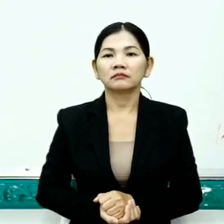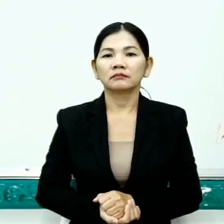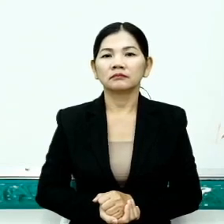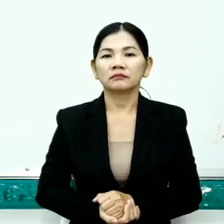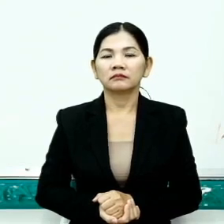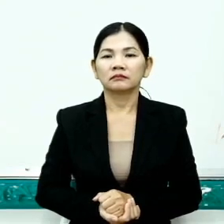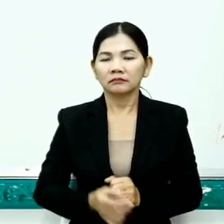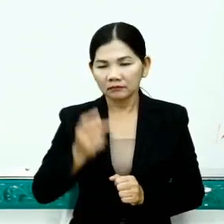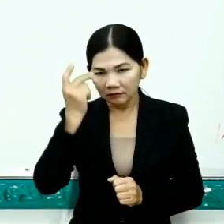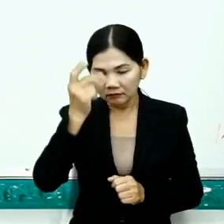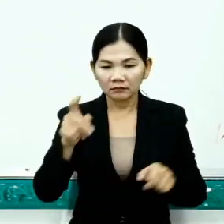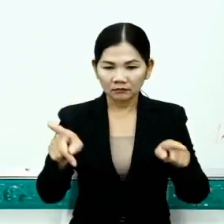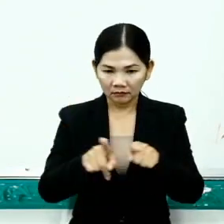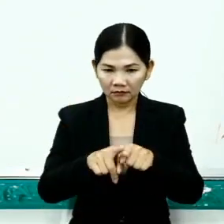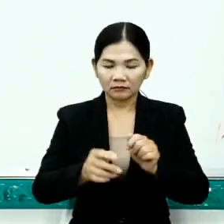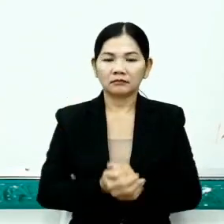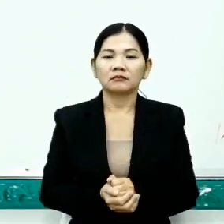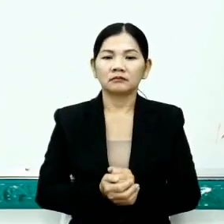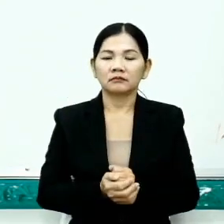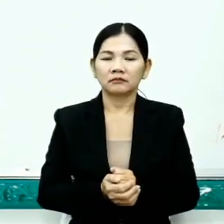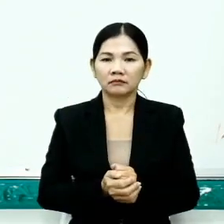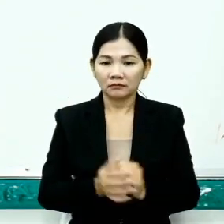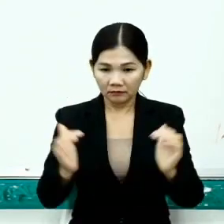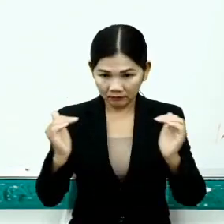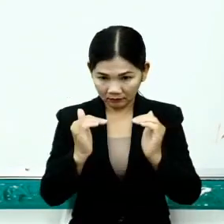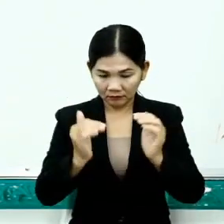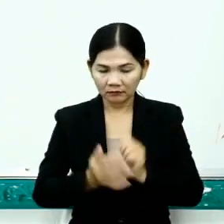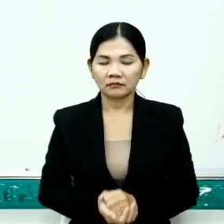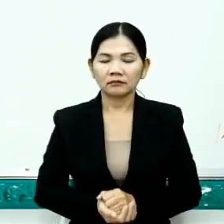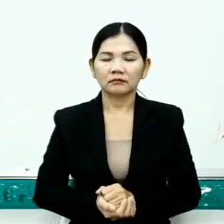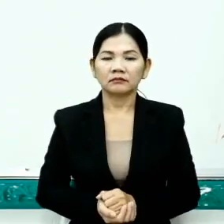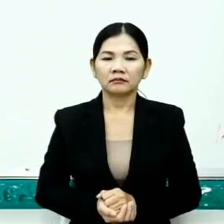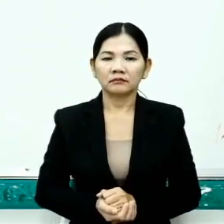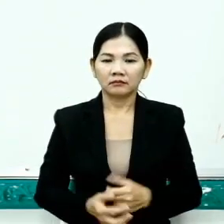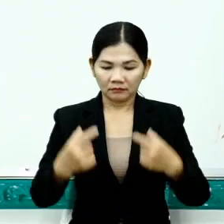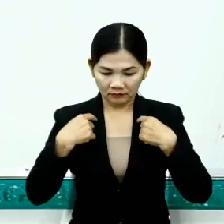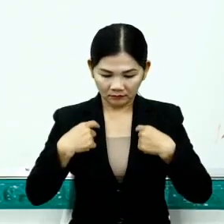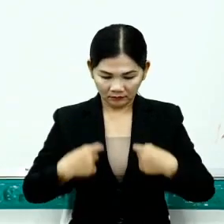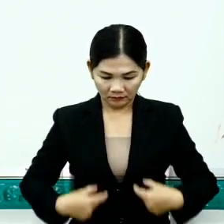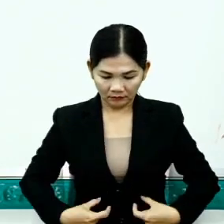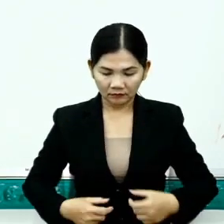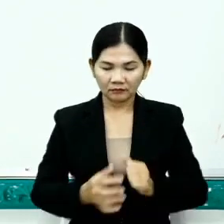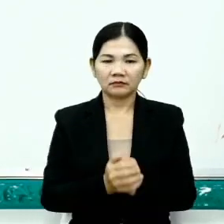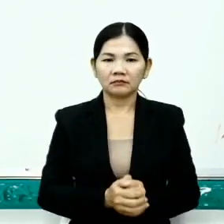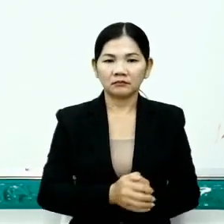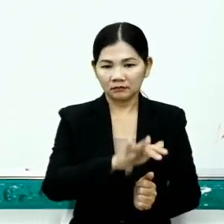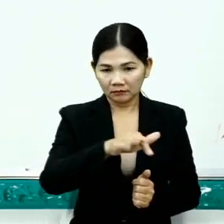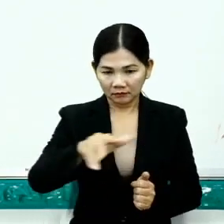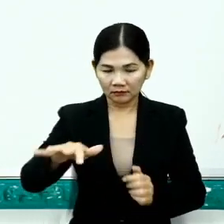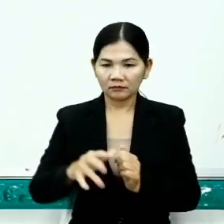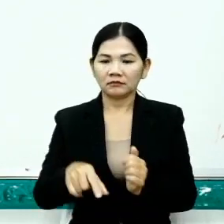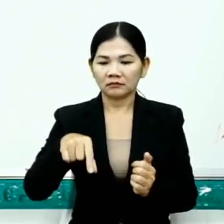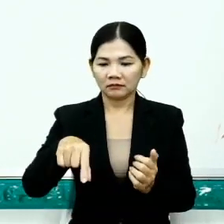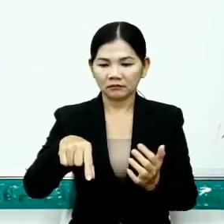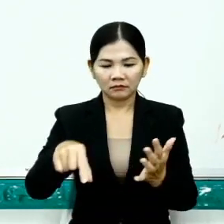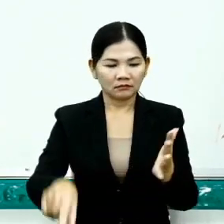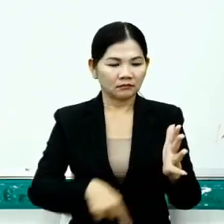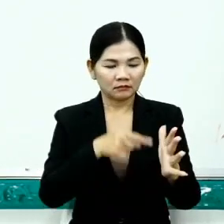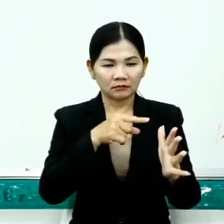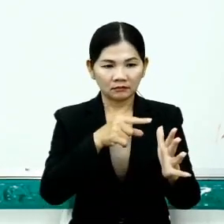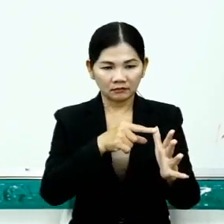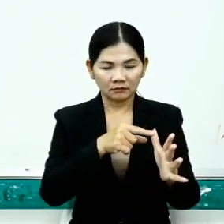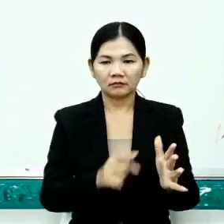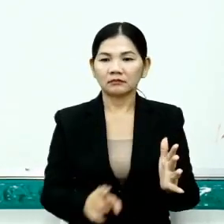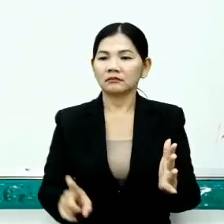ចាគិតឃើញដូចគ្នាណោះអញ្ចឹងយើងថាឲ្យបានស្មើគ្នាកាផាមានអក្សរក